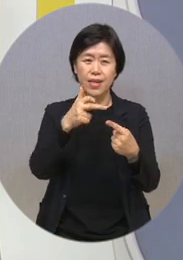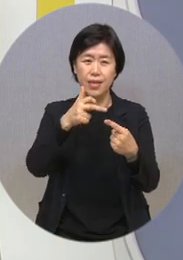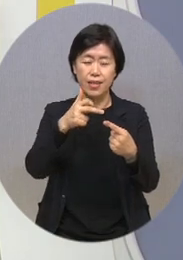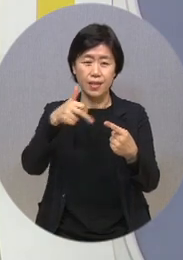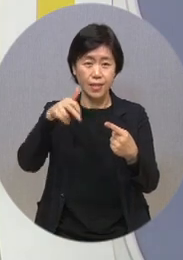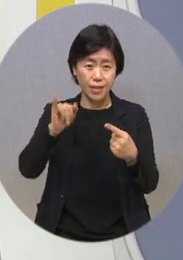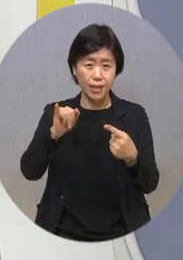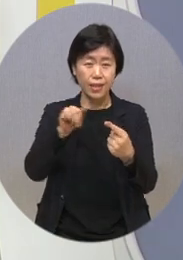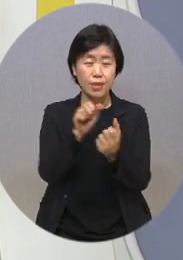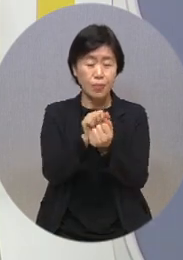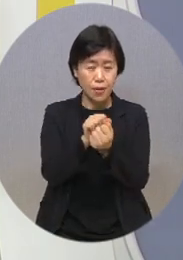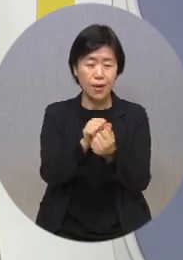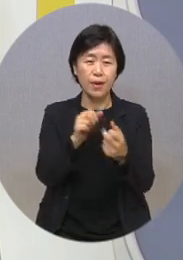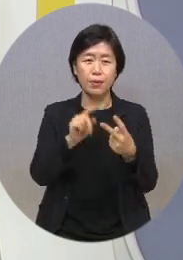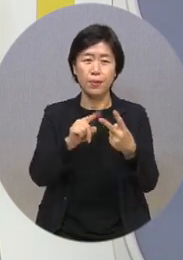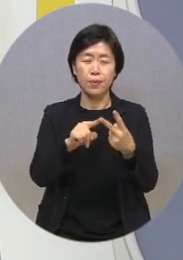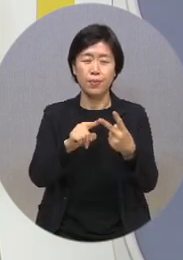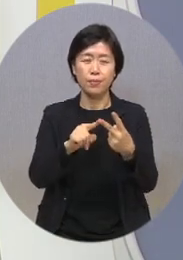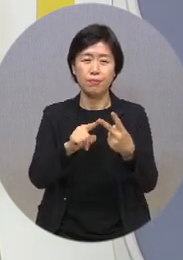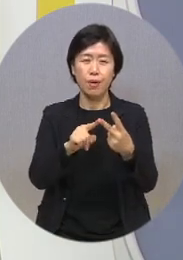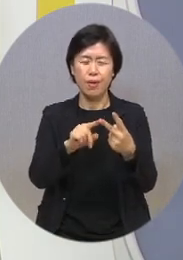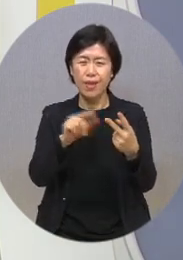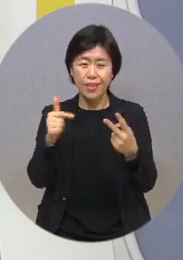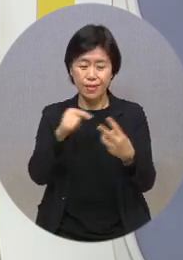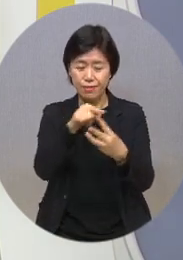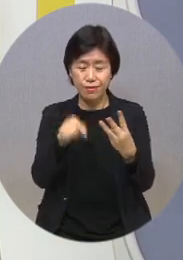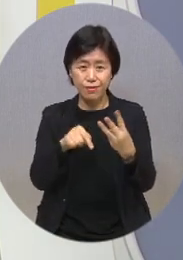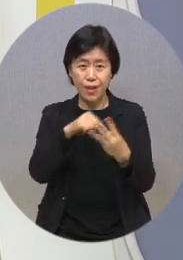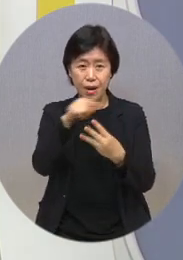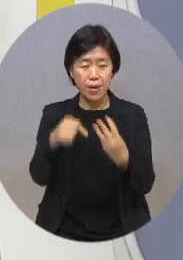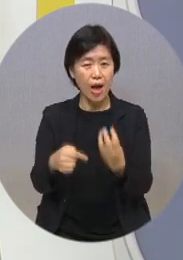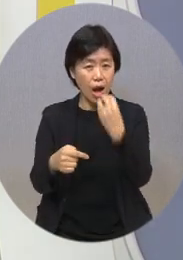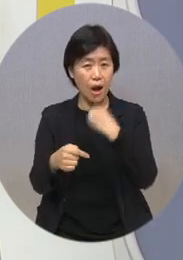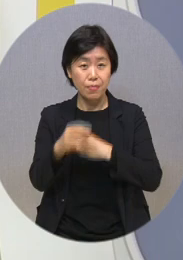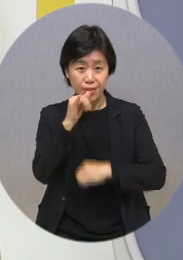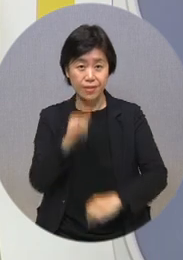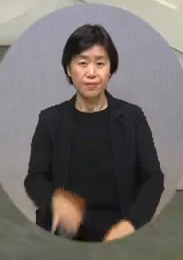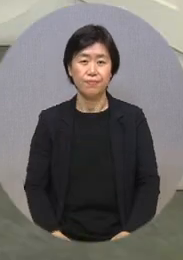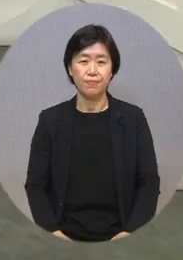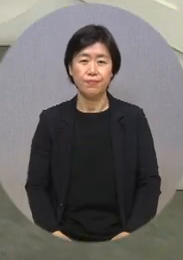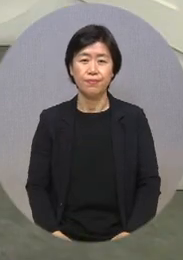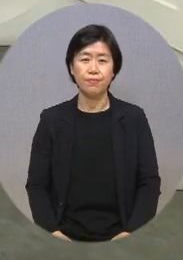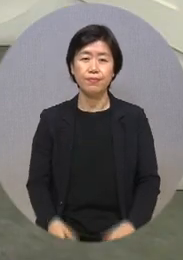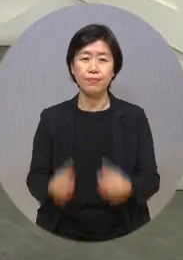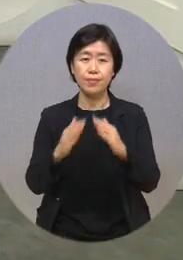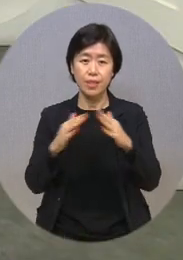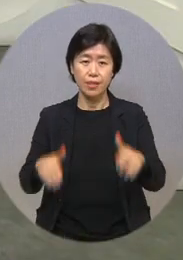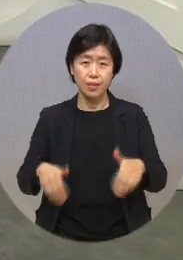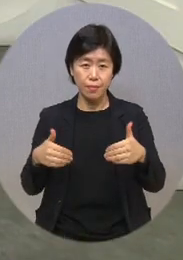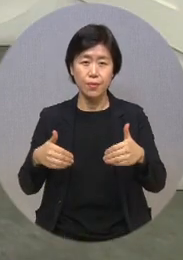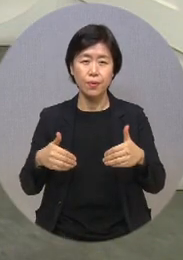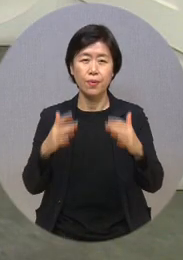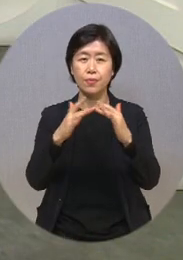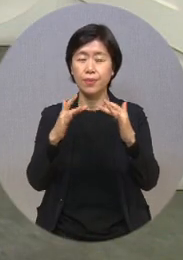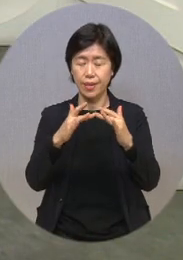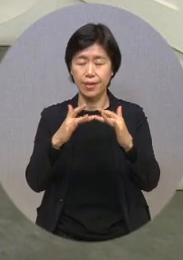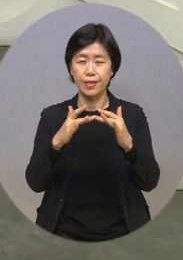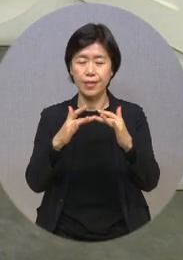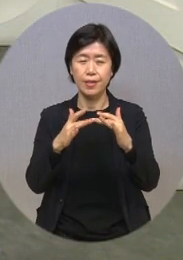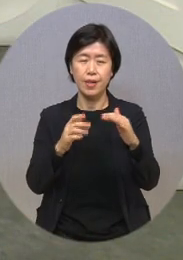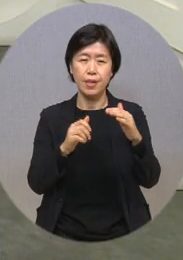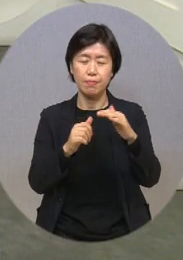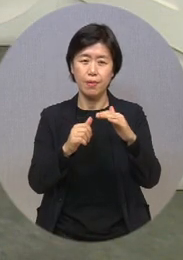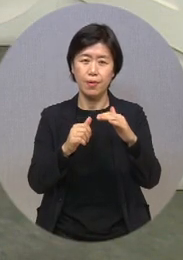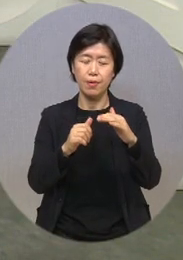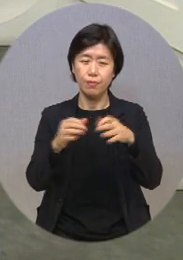맞습니다. 아, 먹고 싶다. 네, 남도장터에는 우리 네. 전라남도 대표 온라인 쇼핑몰이고요. 네. 22개 시군에서 생산된